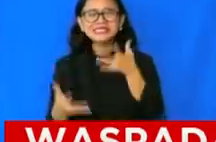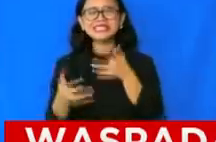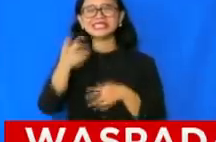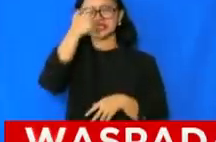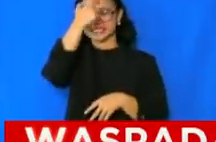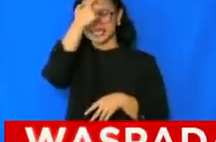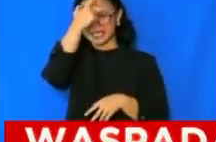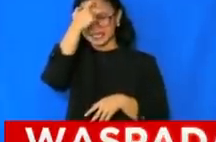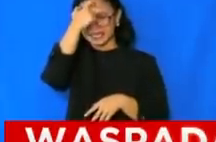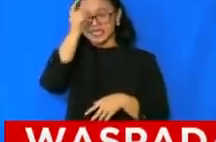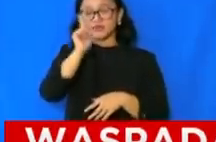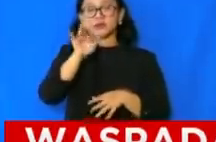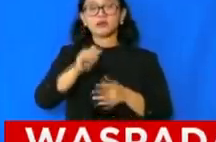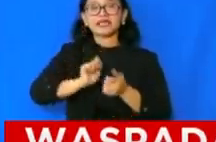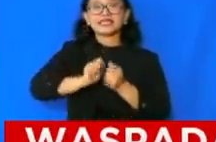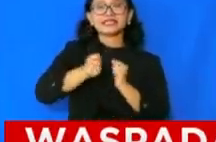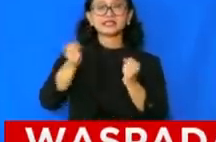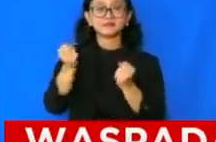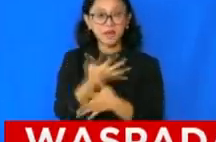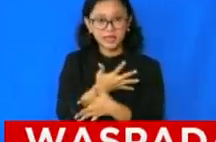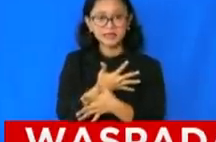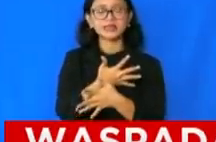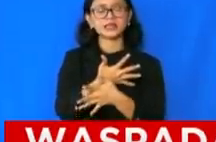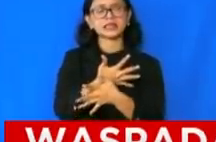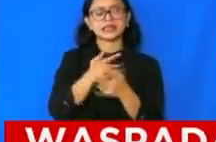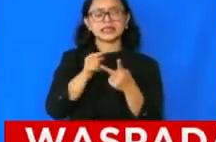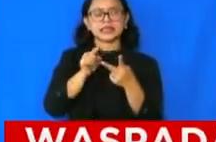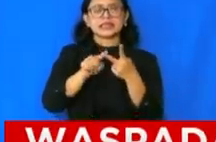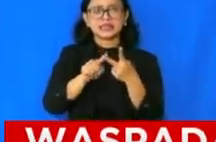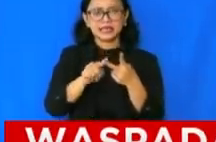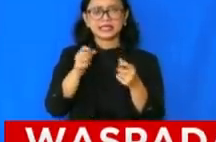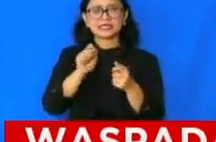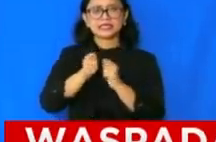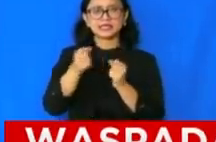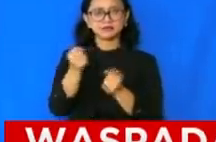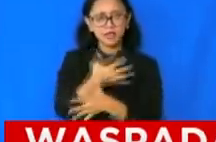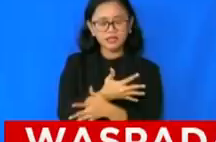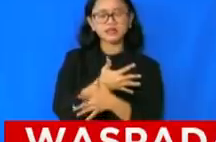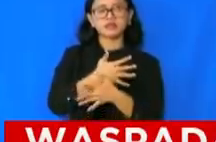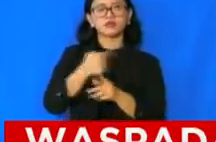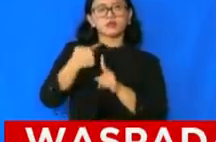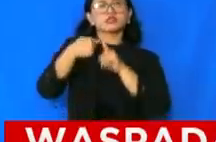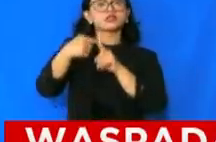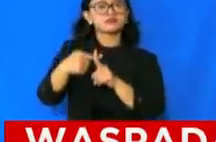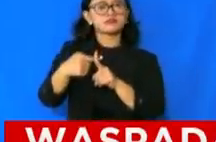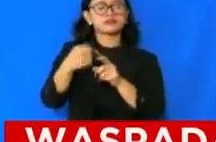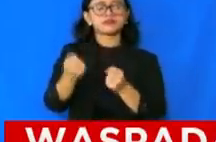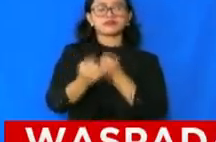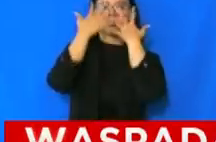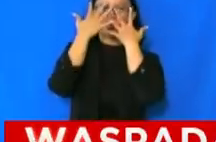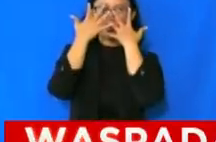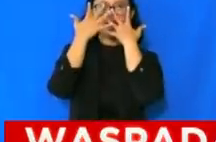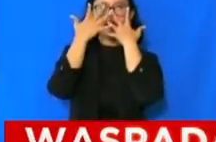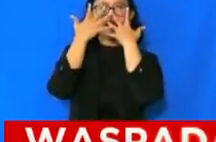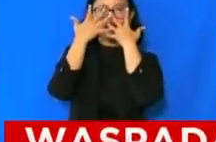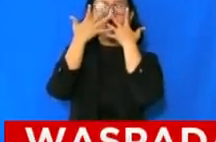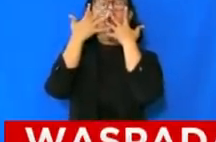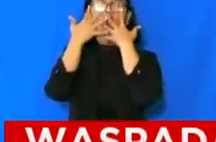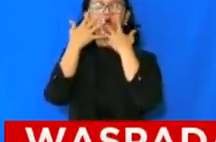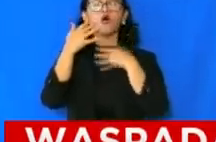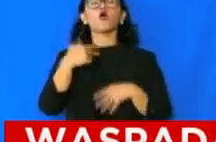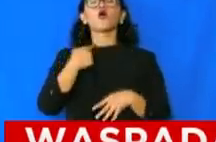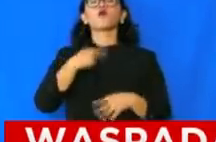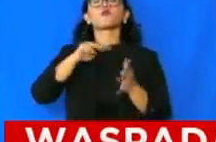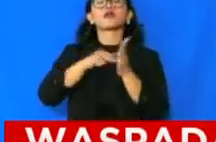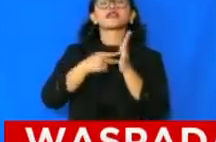orang yang dari pemeriksaan rapid test itu hasilnya positif maka kita katakan Mungkin dia sakit atau kita yakini